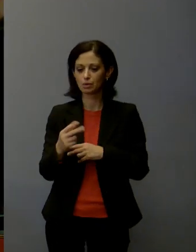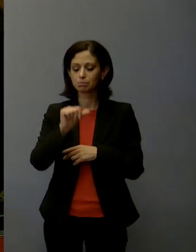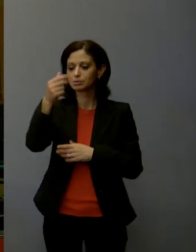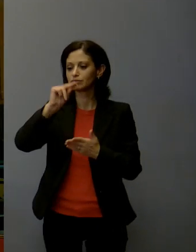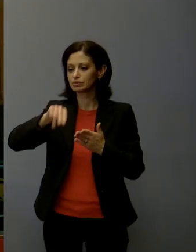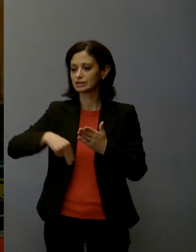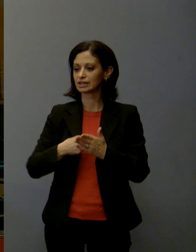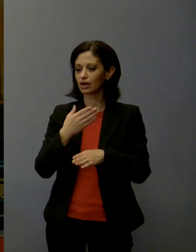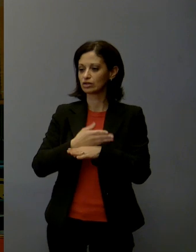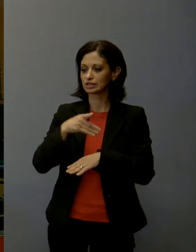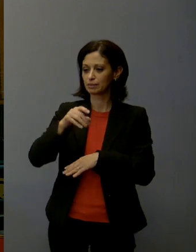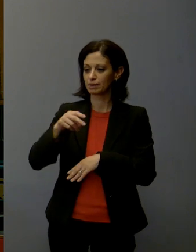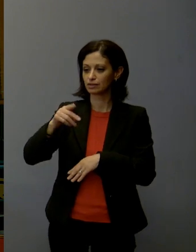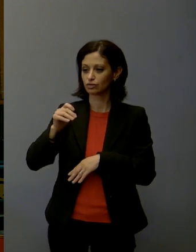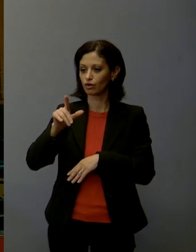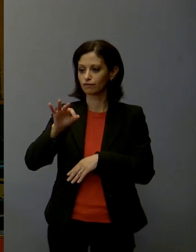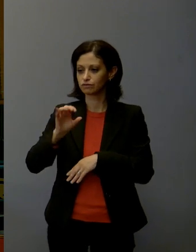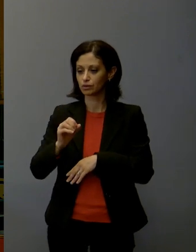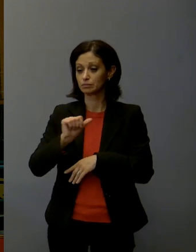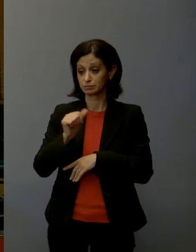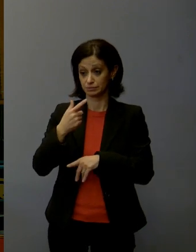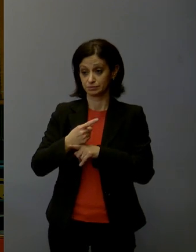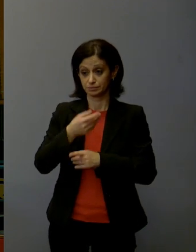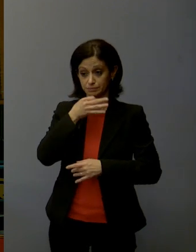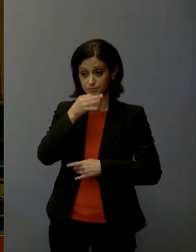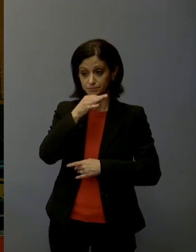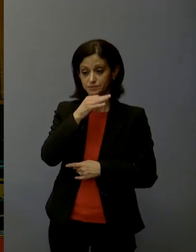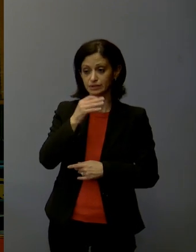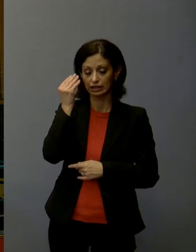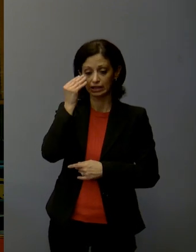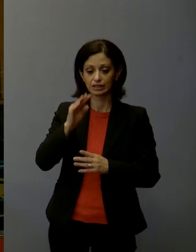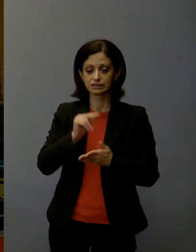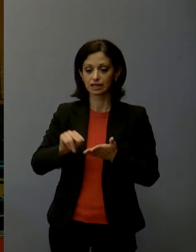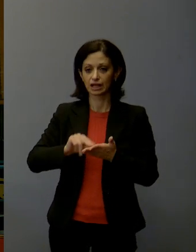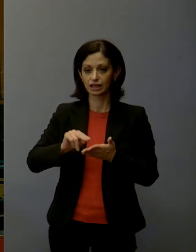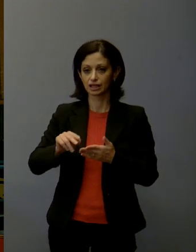Pandolfo Però c'è un parere da parte della segreteria